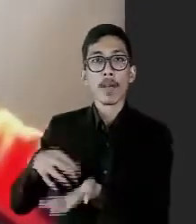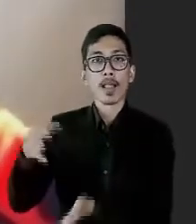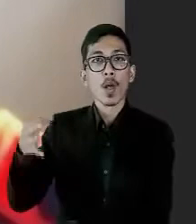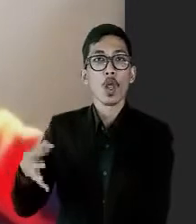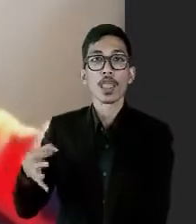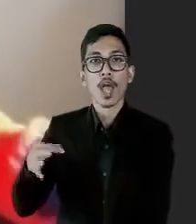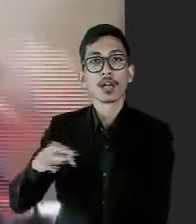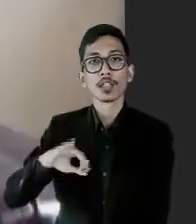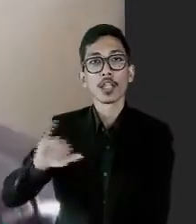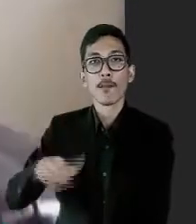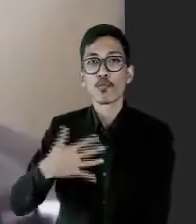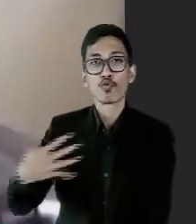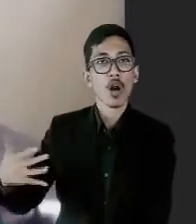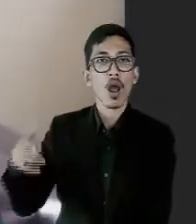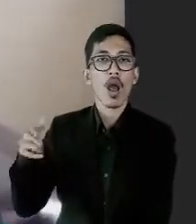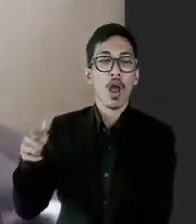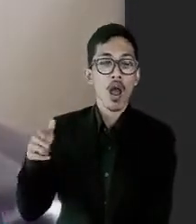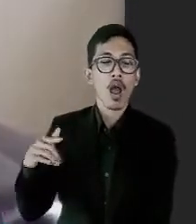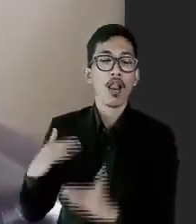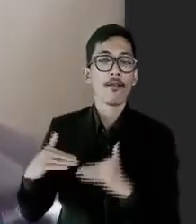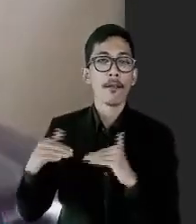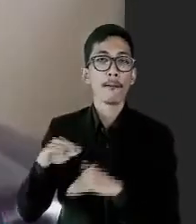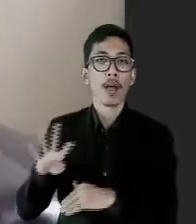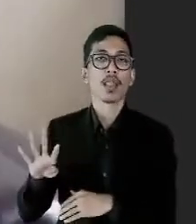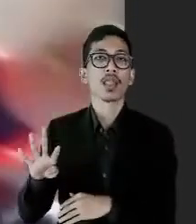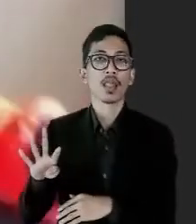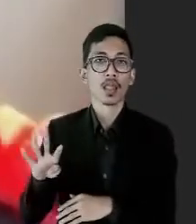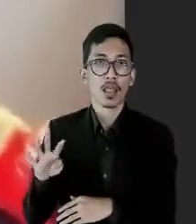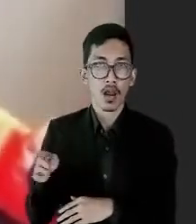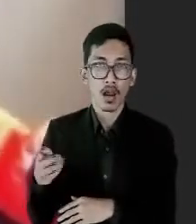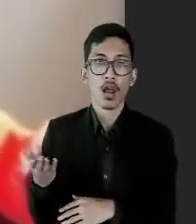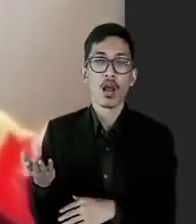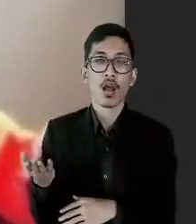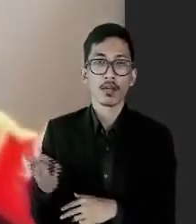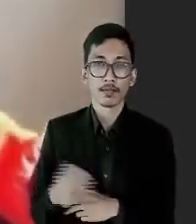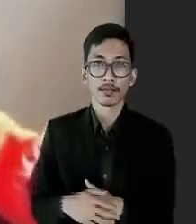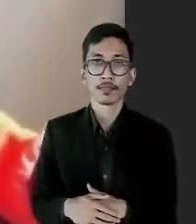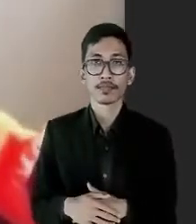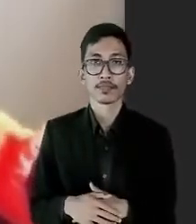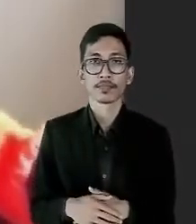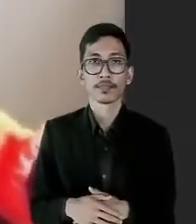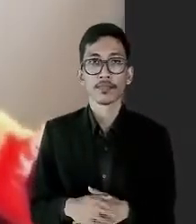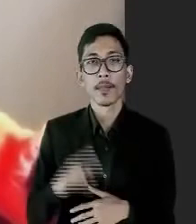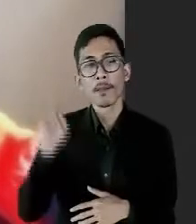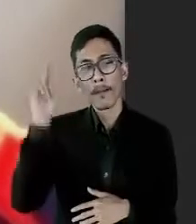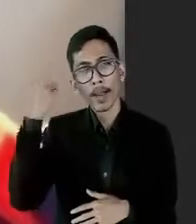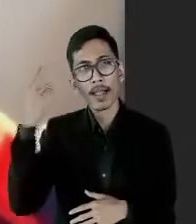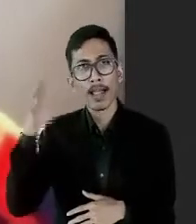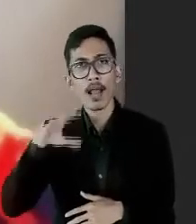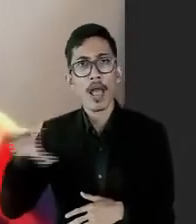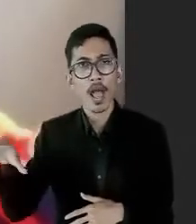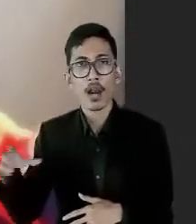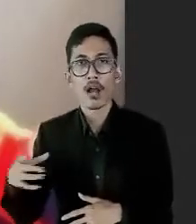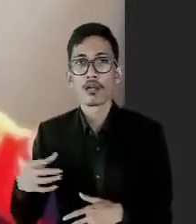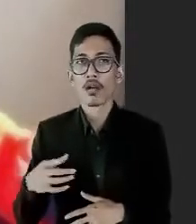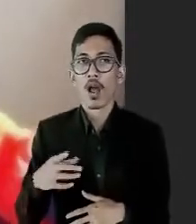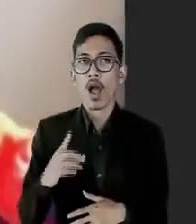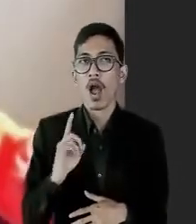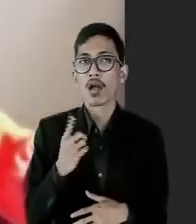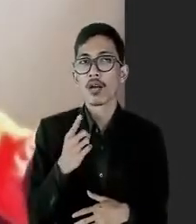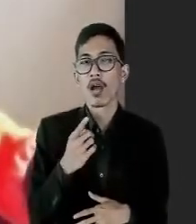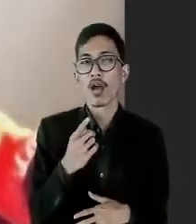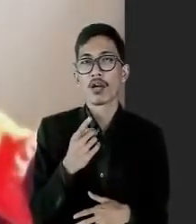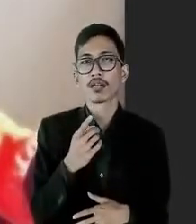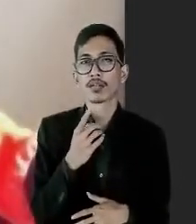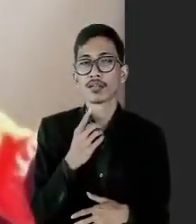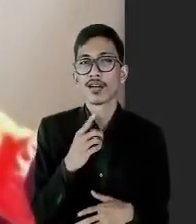Jayapura. Yang ketiga, kebijakan yang ketiga, pemerintah daerah dalam hal ini Wali Kota Jayapura mengeluarkan instruksi Wali